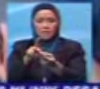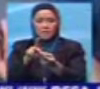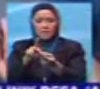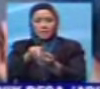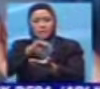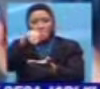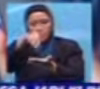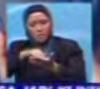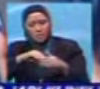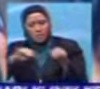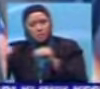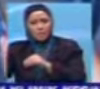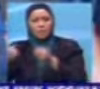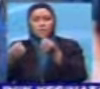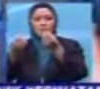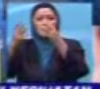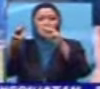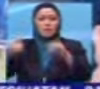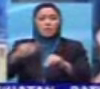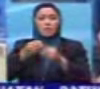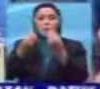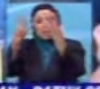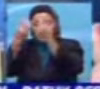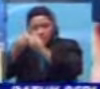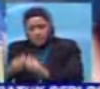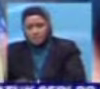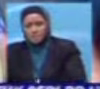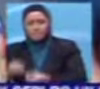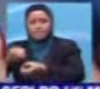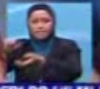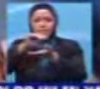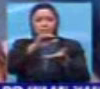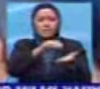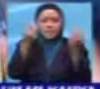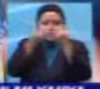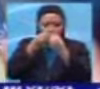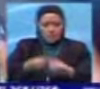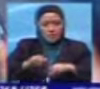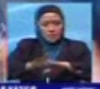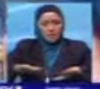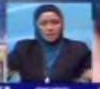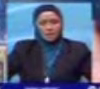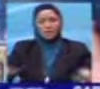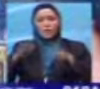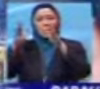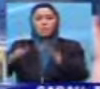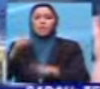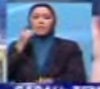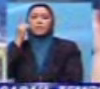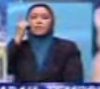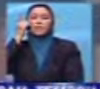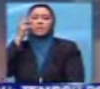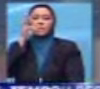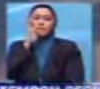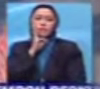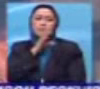berapakah kapasitinya, berapa kuantiti yang kita agihkan, bilangan kanak-kanak ataupun orang dewasa, wanita dan